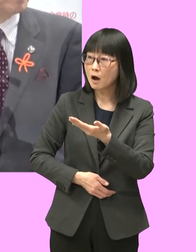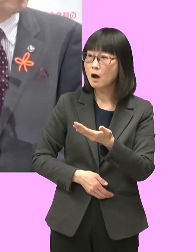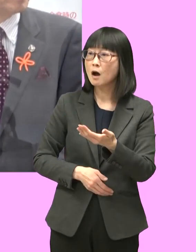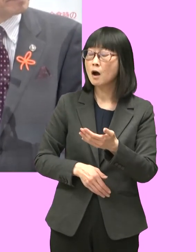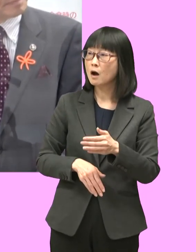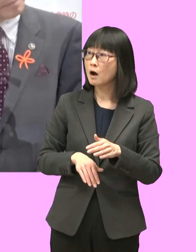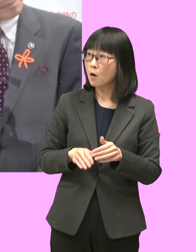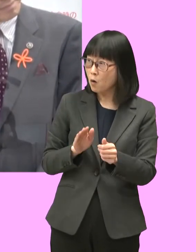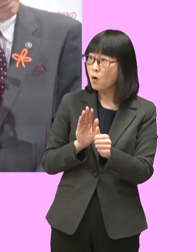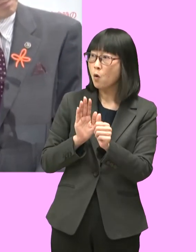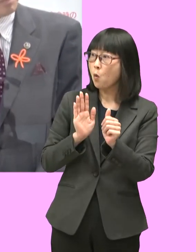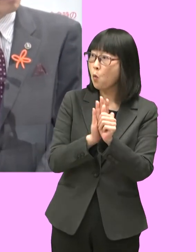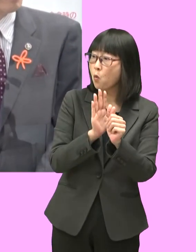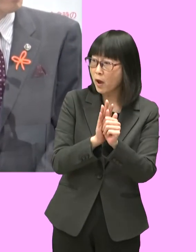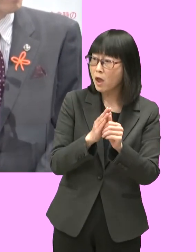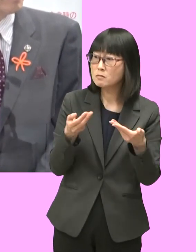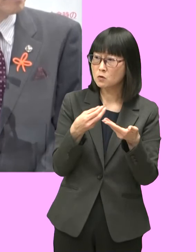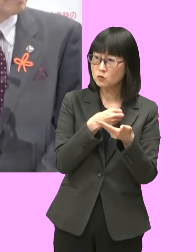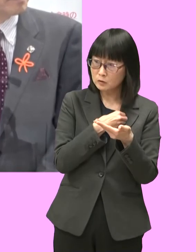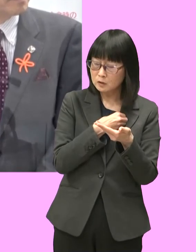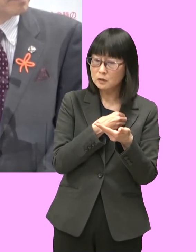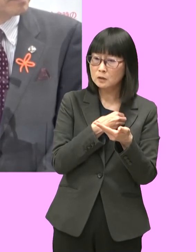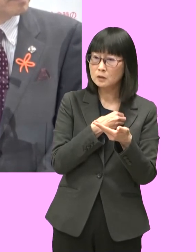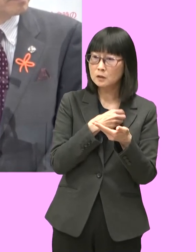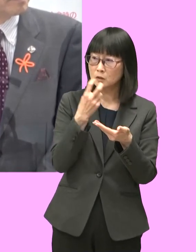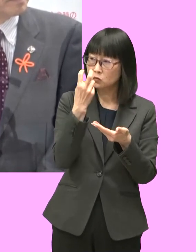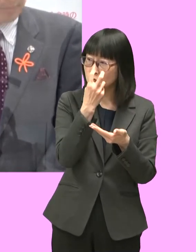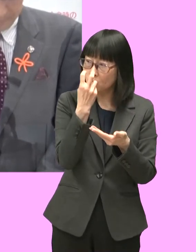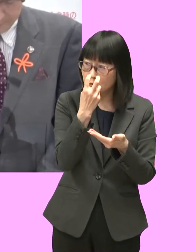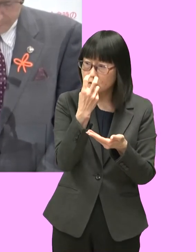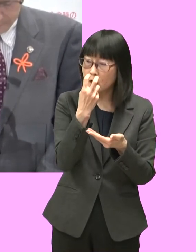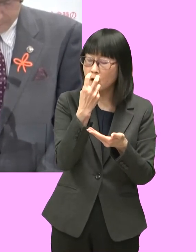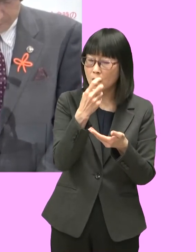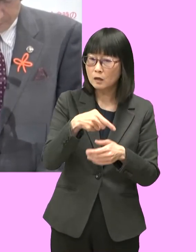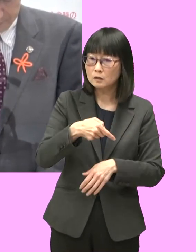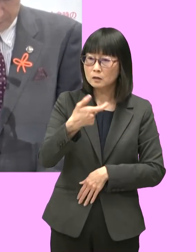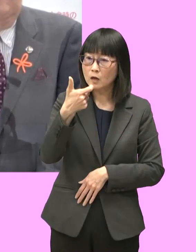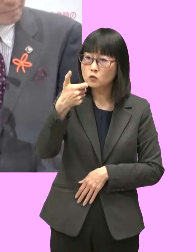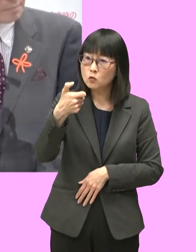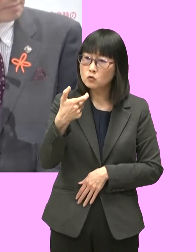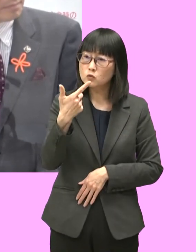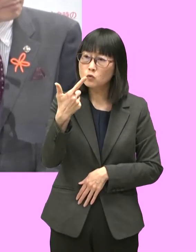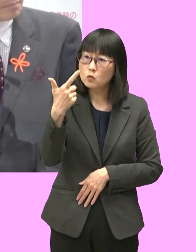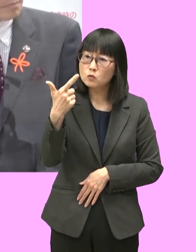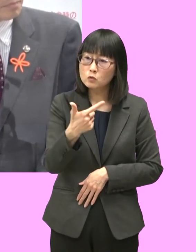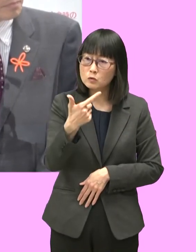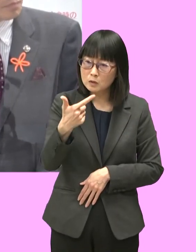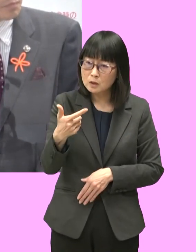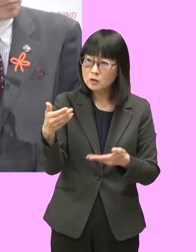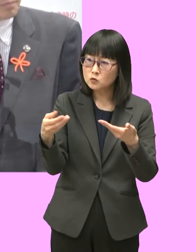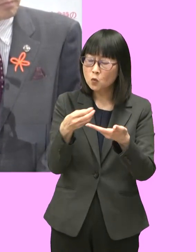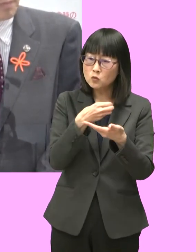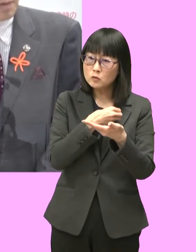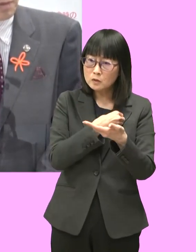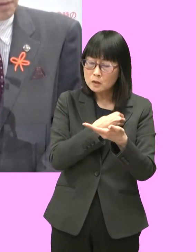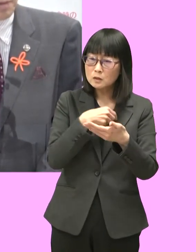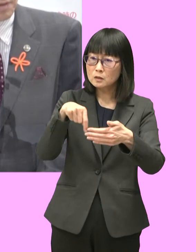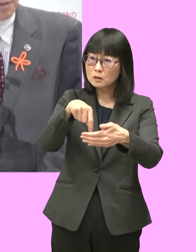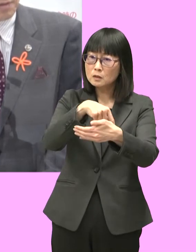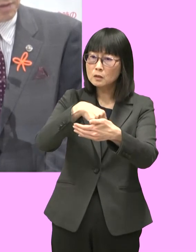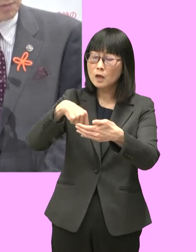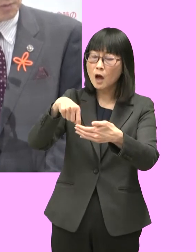査、疫学調査の応援に関してですが、この156名というのはどういう皆さんが選ばれたんでしょうか。